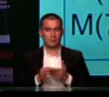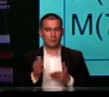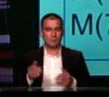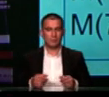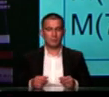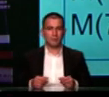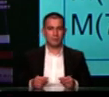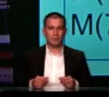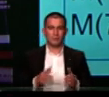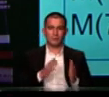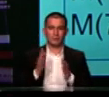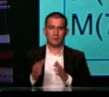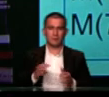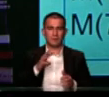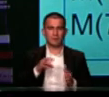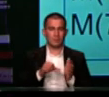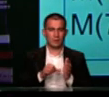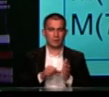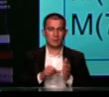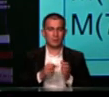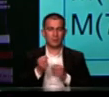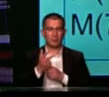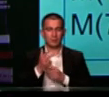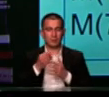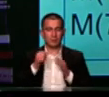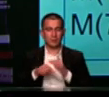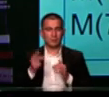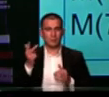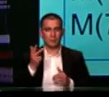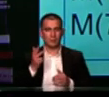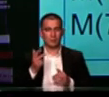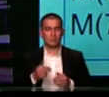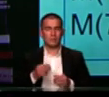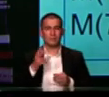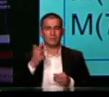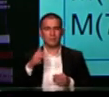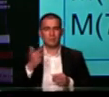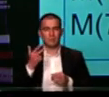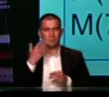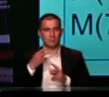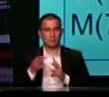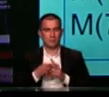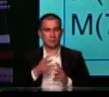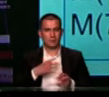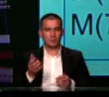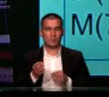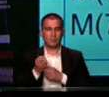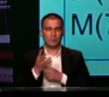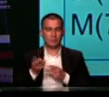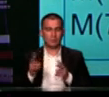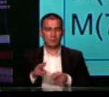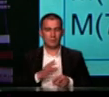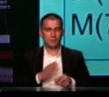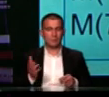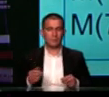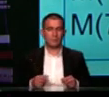bo'ldi. Keyingisi M6. 13'ning 3-ci derecesini 33'ga bo'lganimizda esa 14 qoldiq